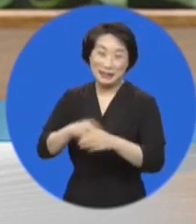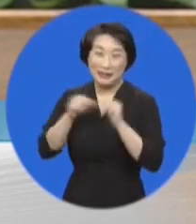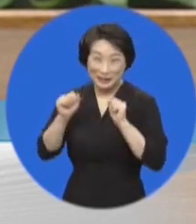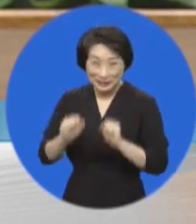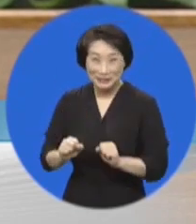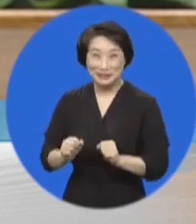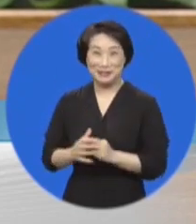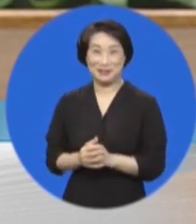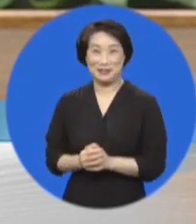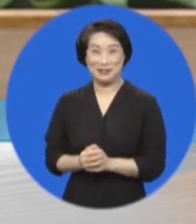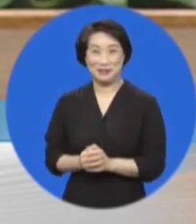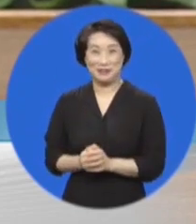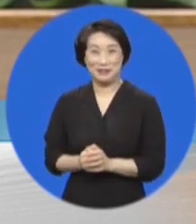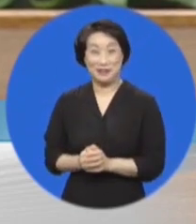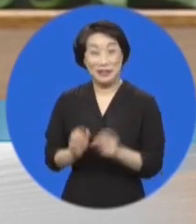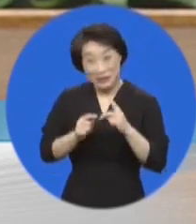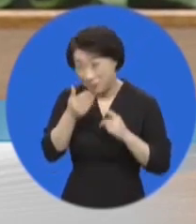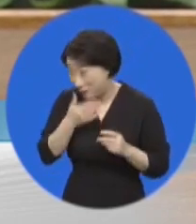계십니다.